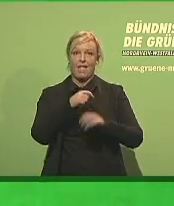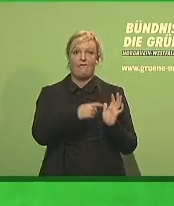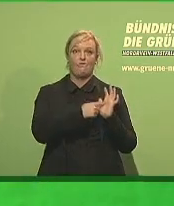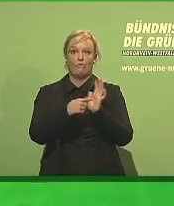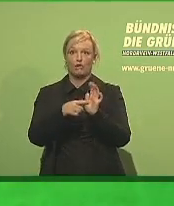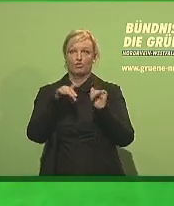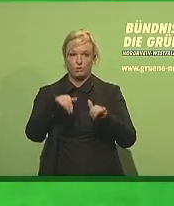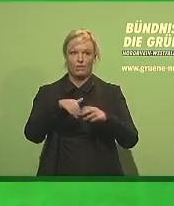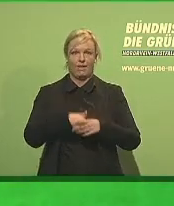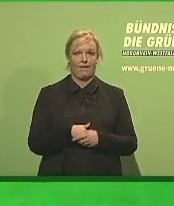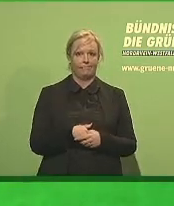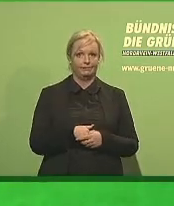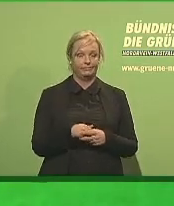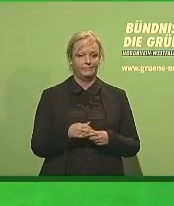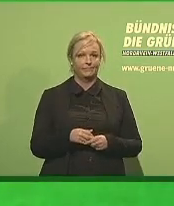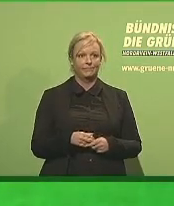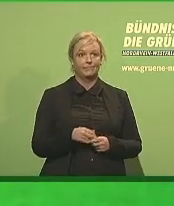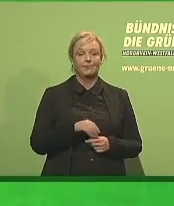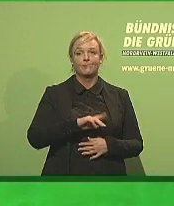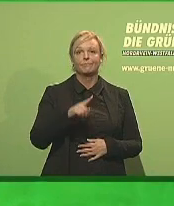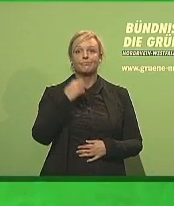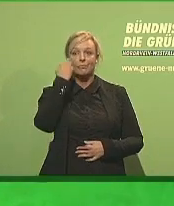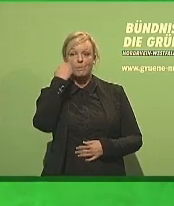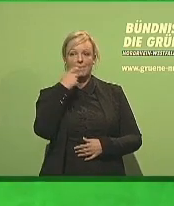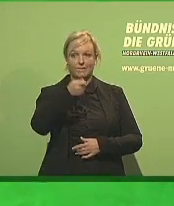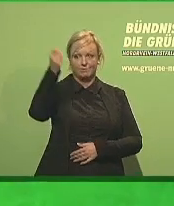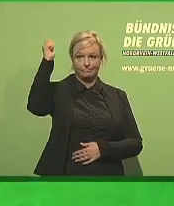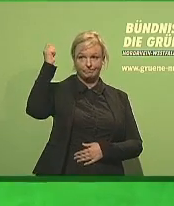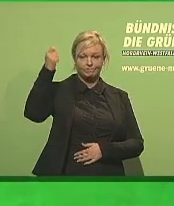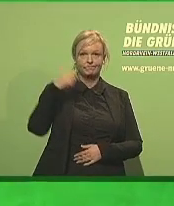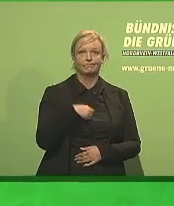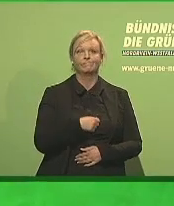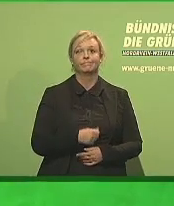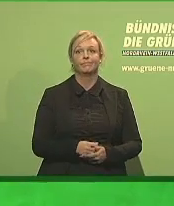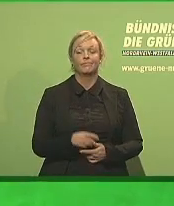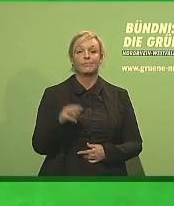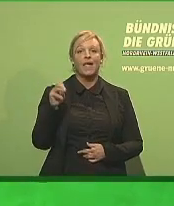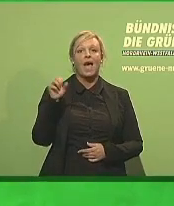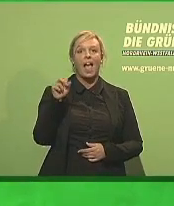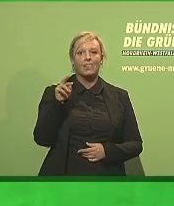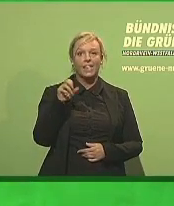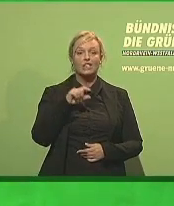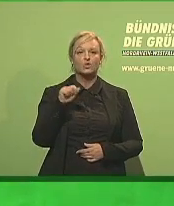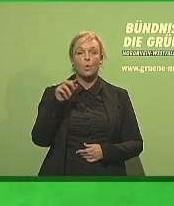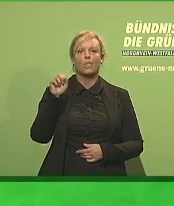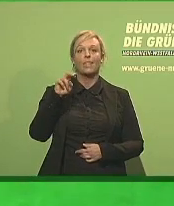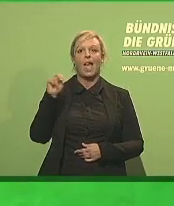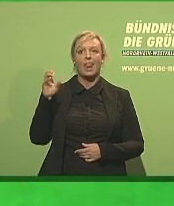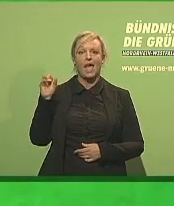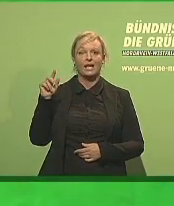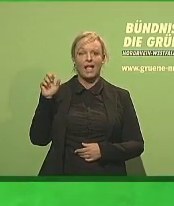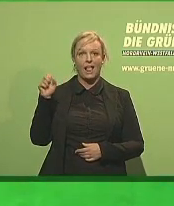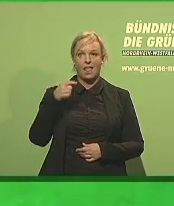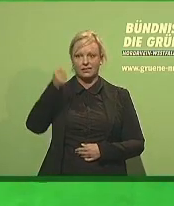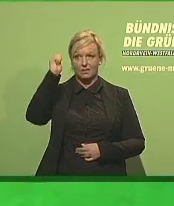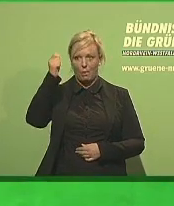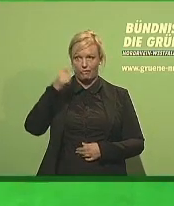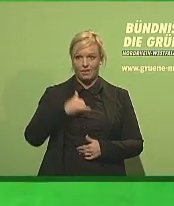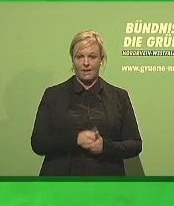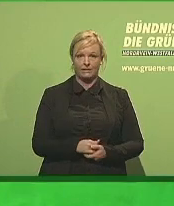hatten. Ich bitte euch um euer Kartenzeichen, wenn ihr das André Zören und Anna Kahlers damit beauftragen wollt.